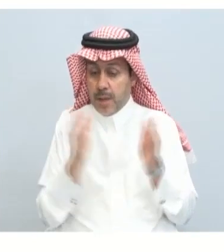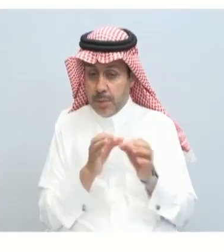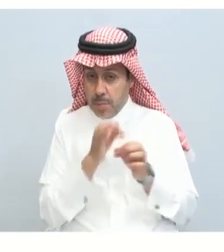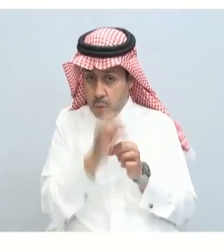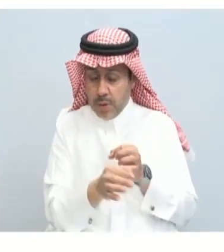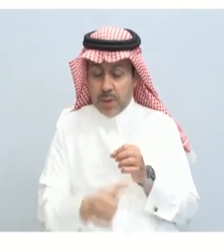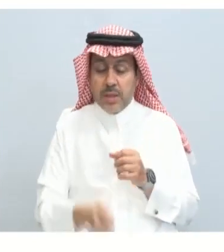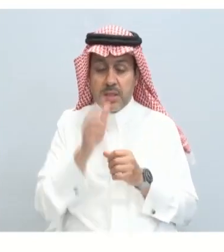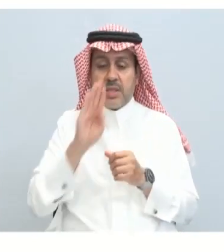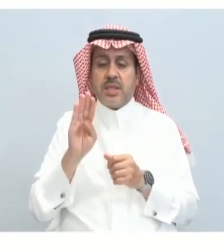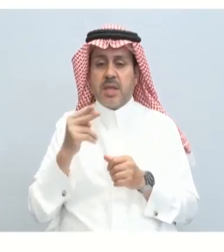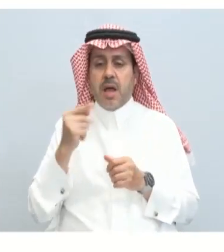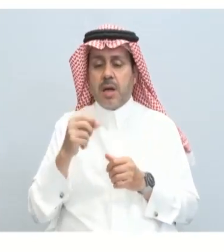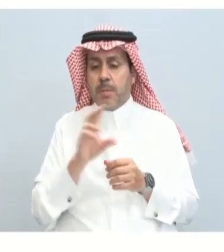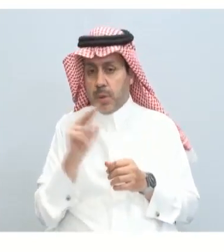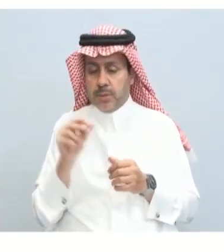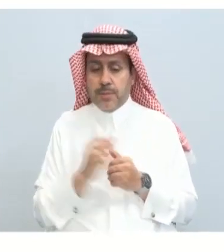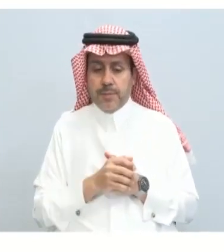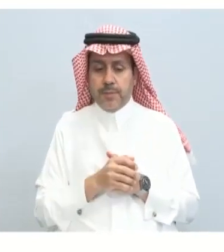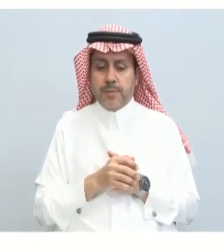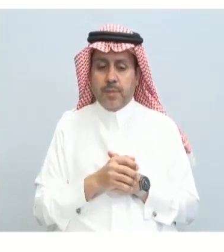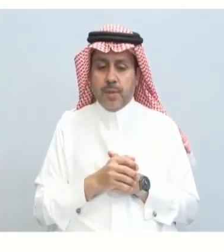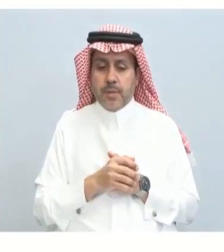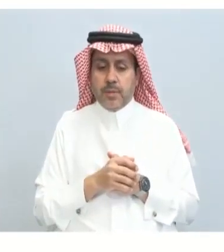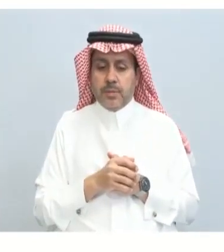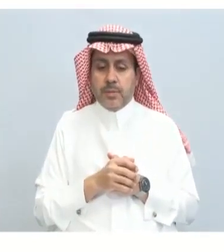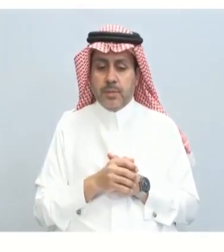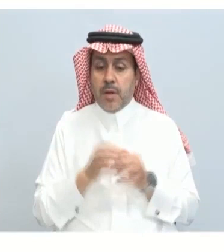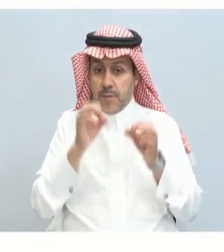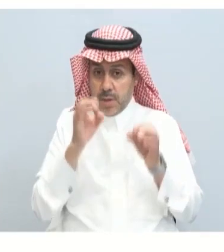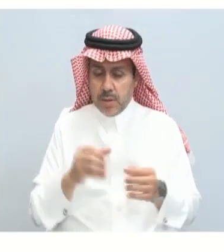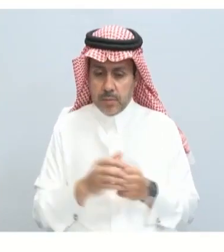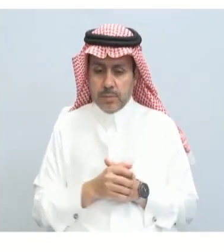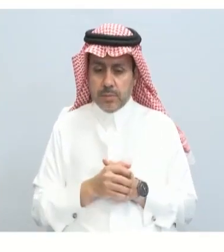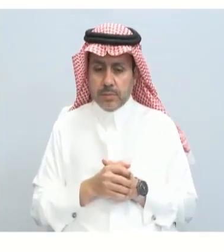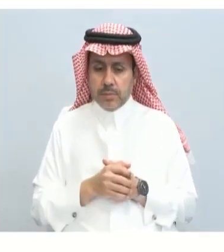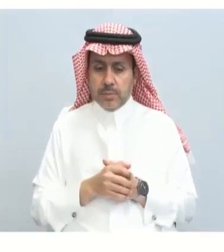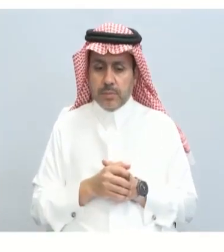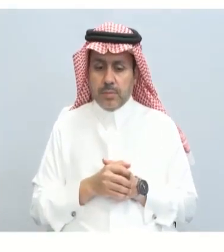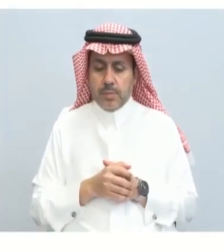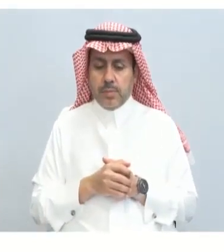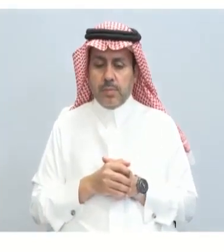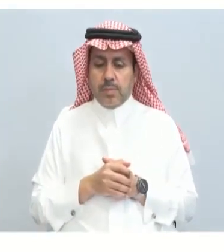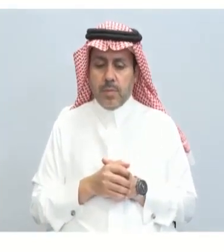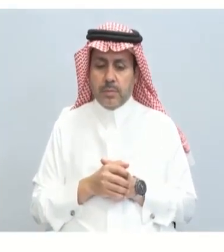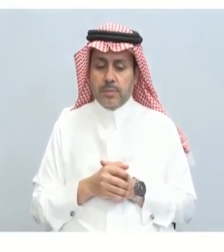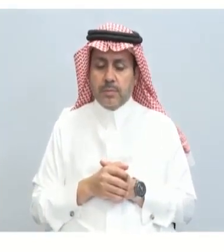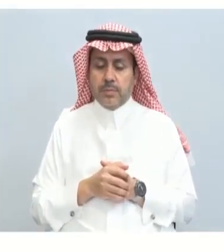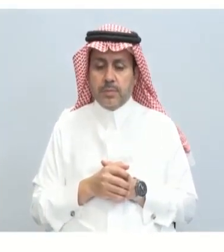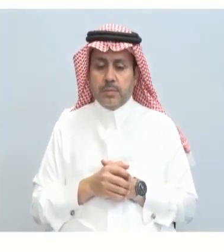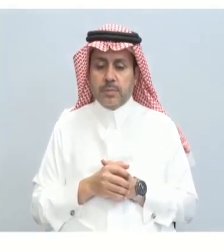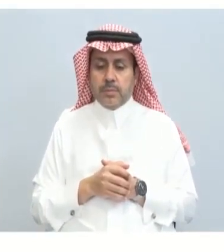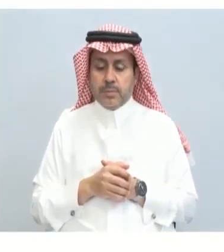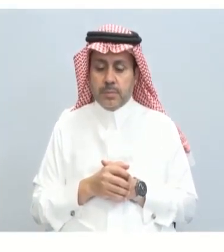موضع الاستعاره وبينها في كل مما ياتي قال تعالى وقضى ربك الا تعبدوا الا اياه وبالوالدين احسانا